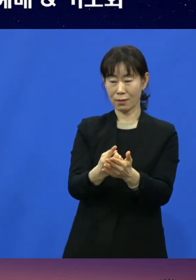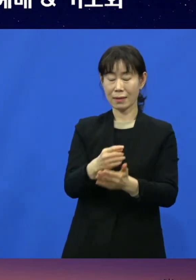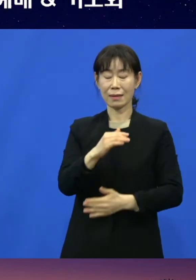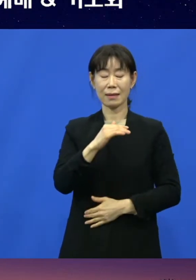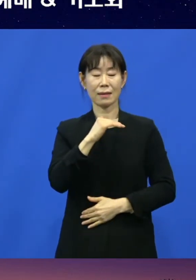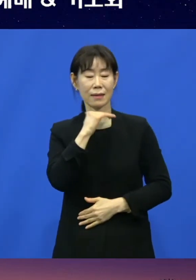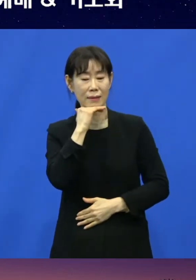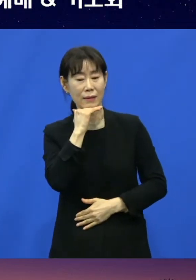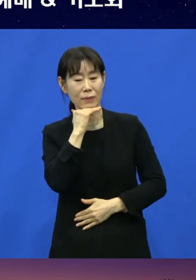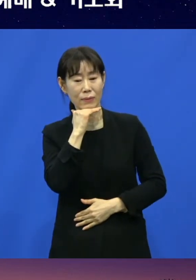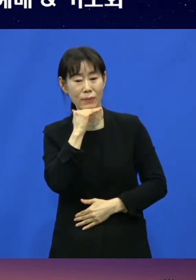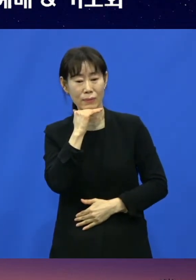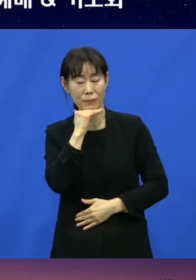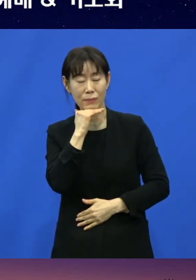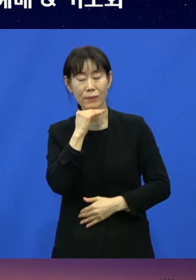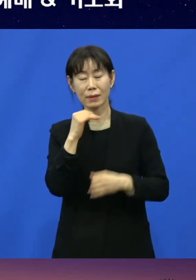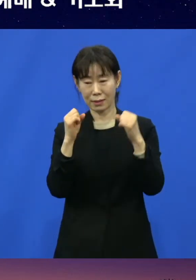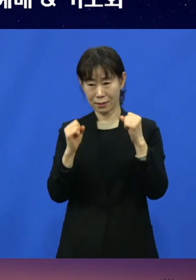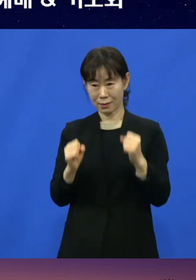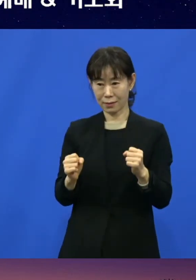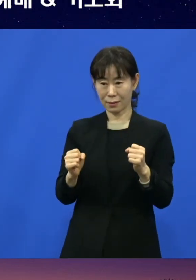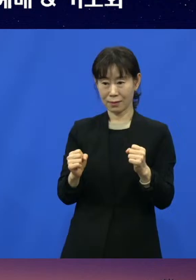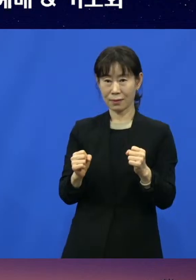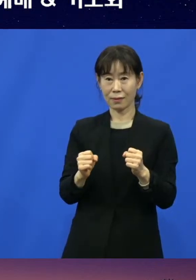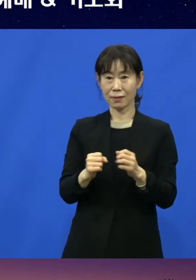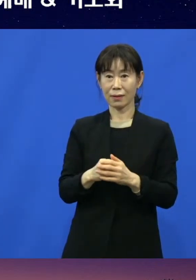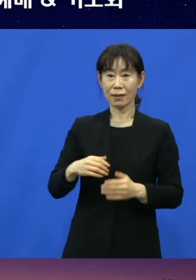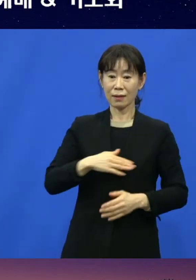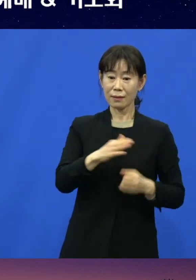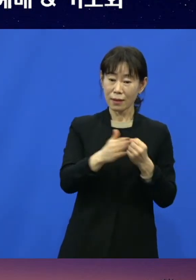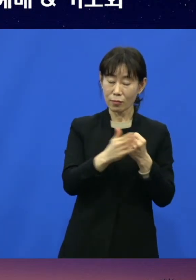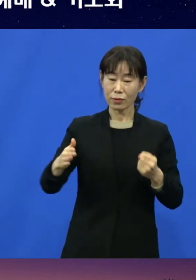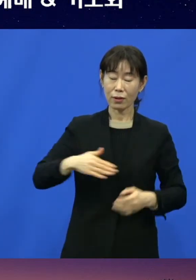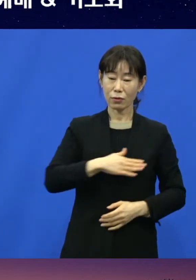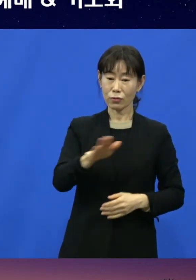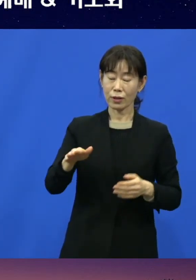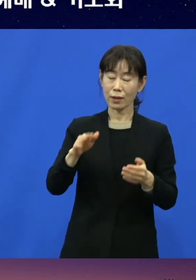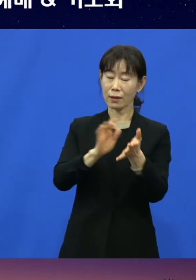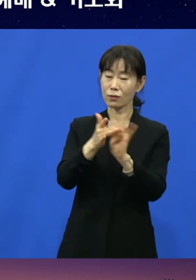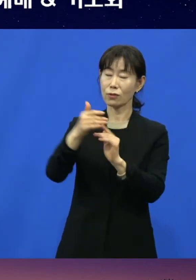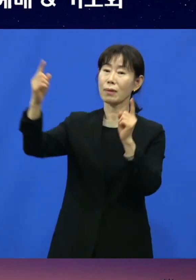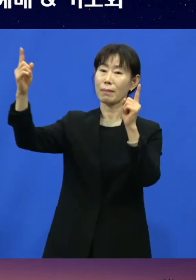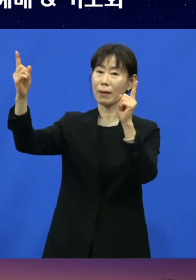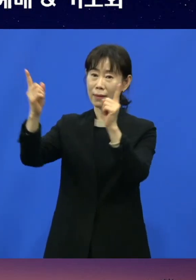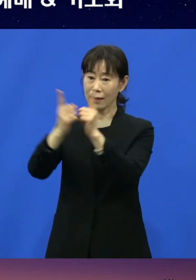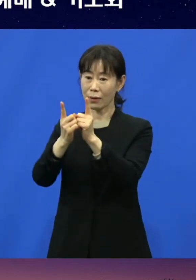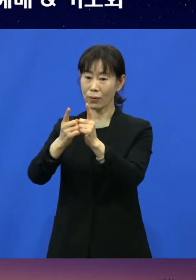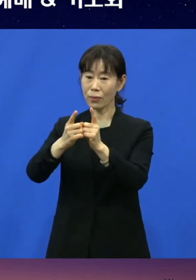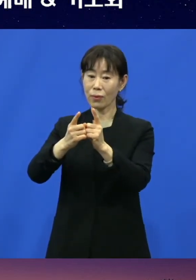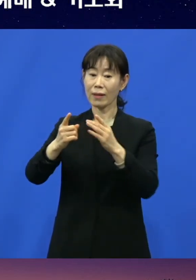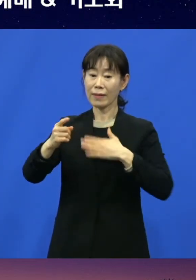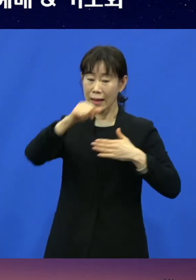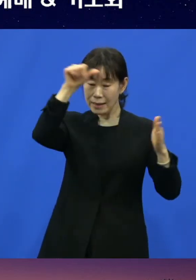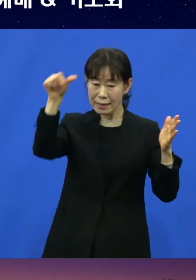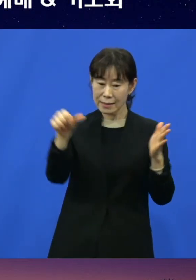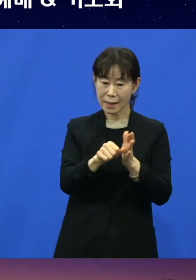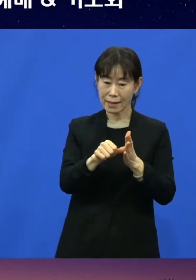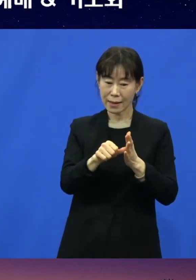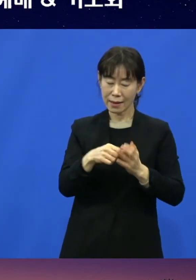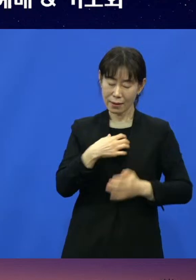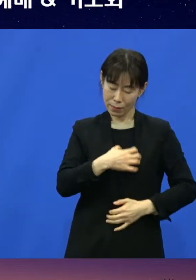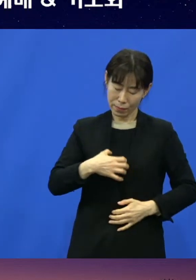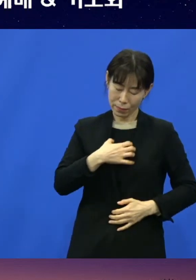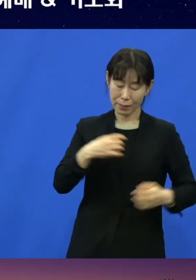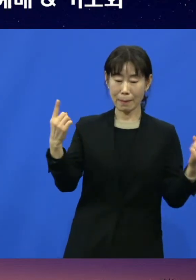거예요. 만나 주신 거예요. 그래서 우리의 눈이 열리고 그분을 만나고 내 인생이 바뀌게 되고,